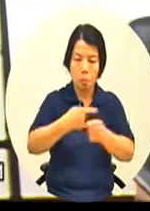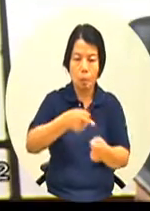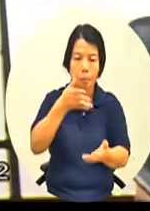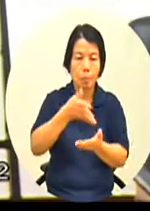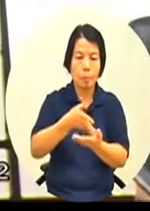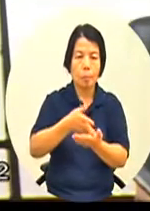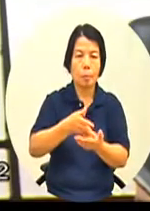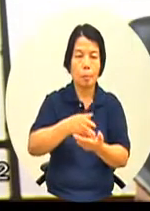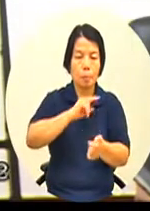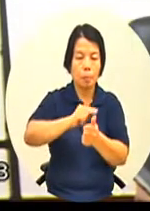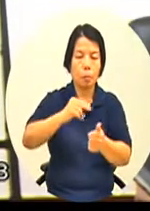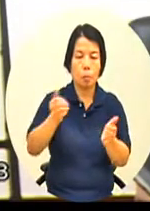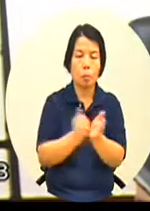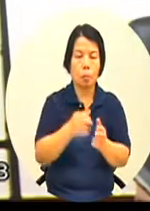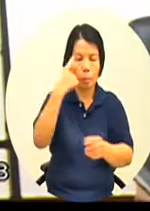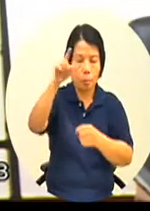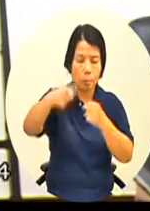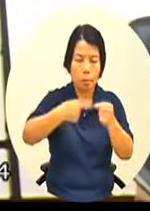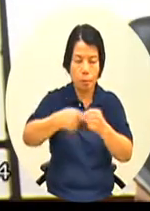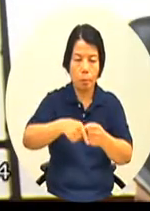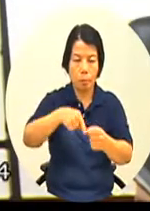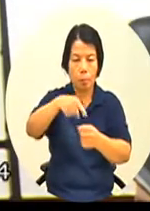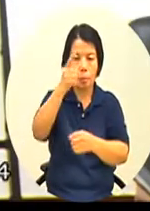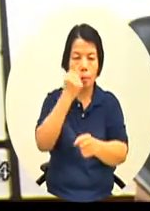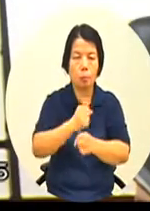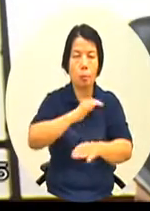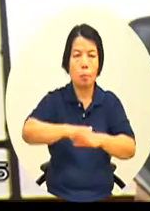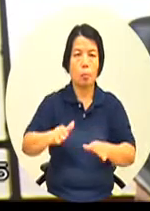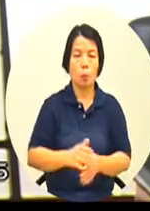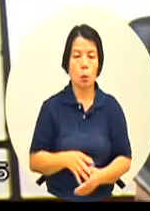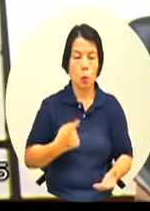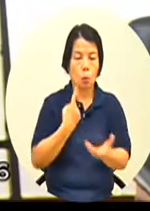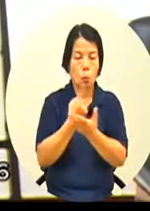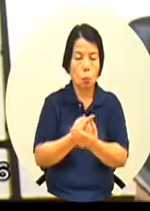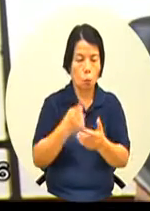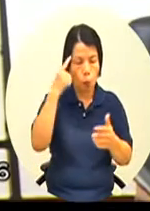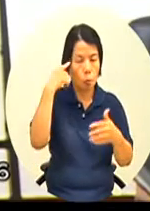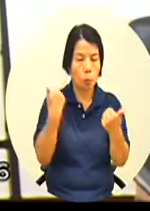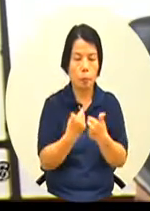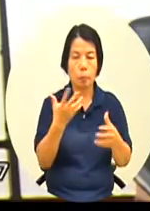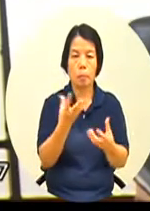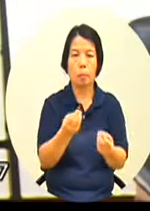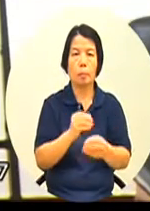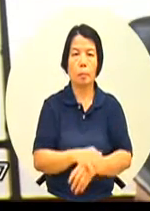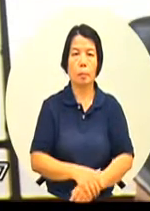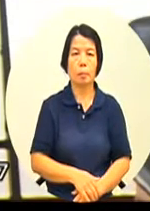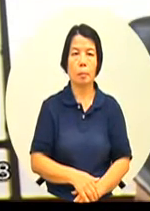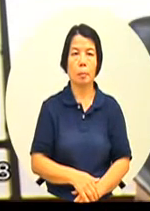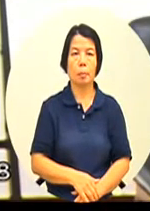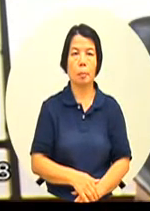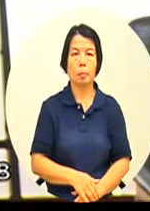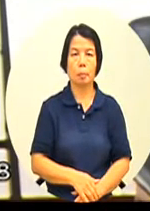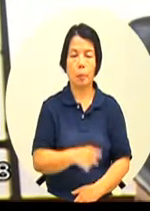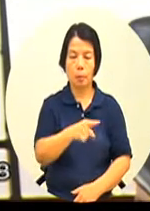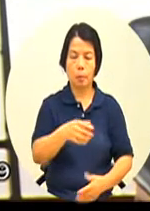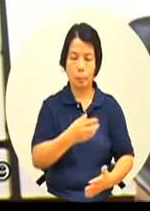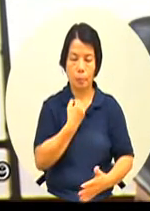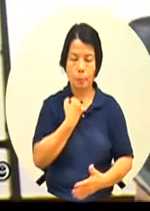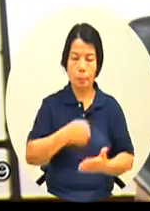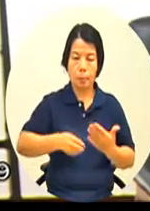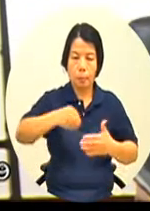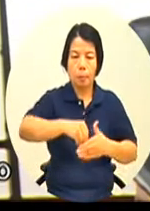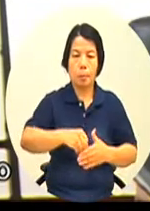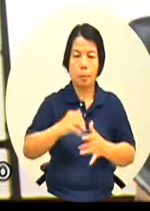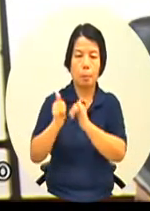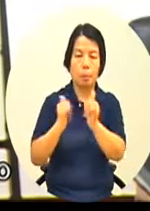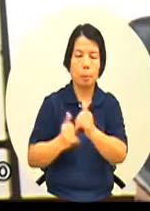的。那我不是反对参与式预算，就我的看法，至少它可以提升公民的